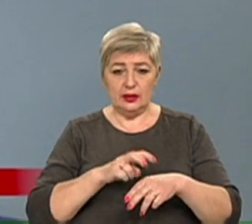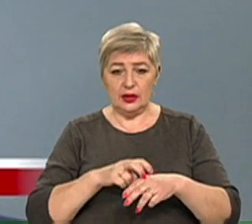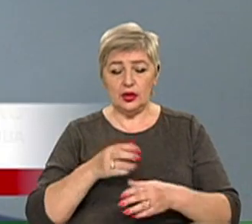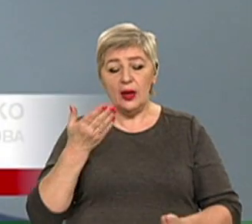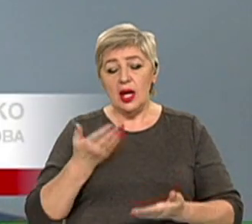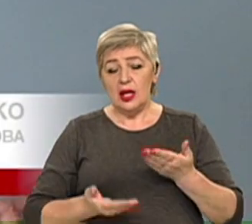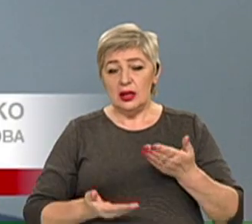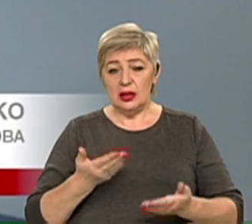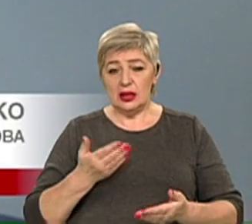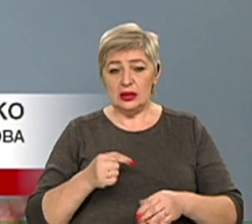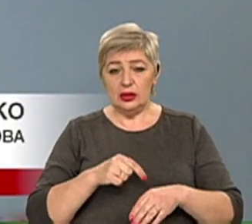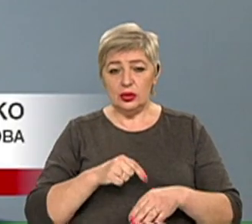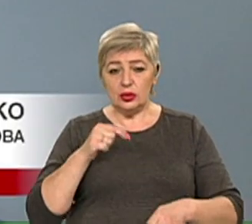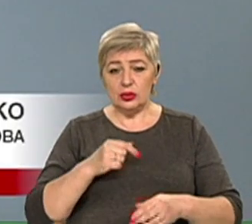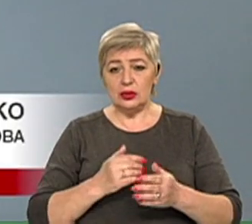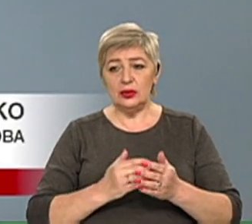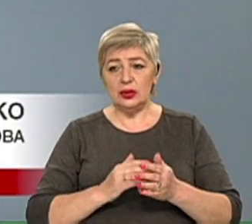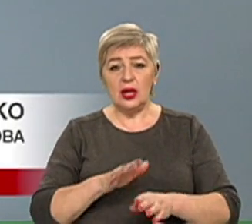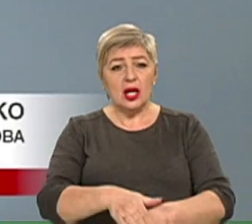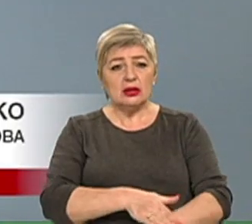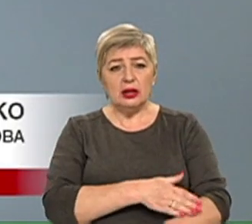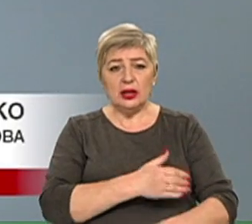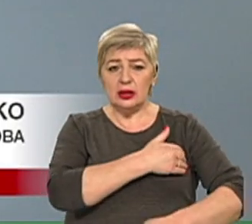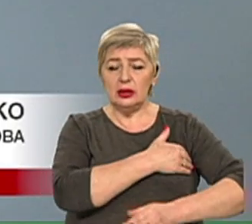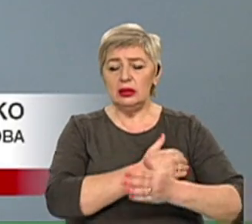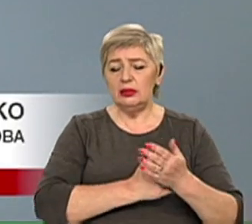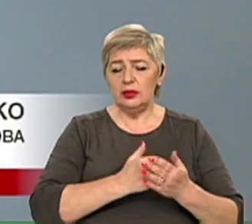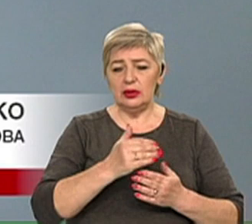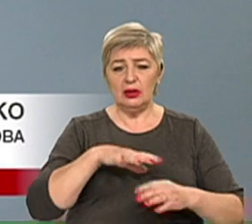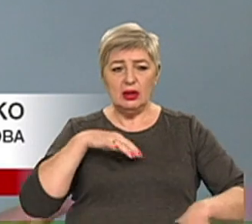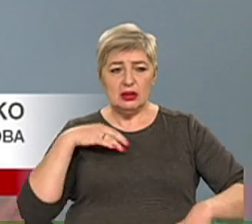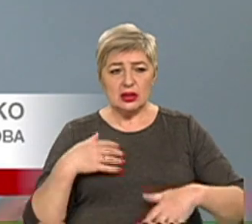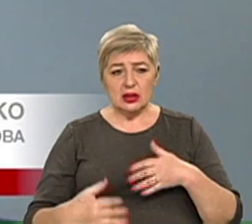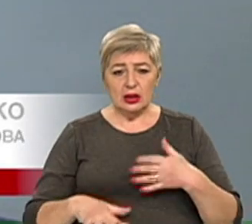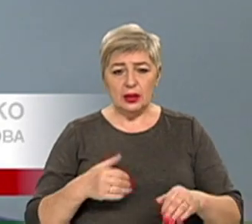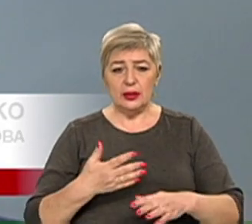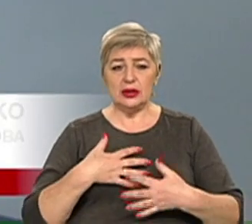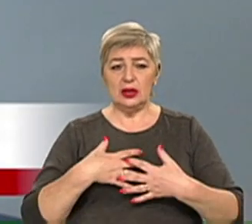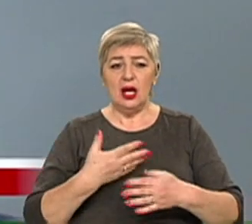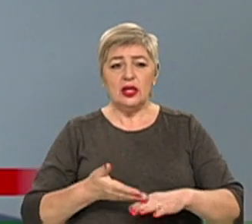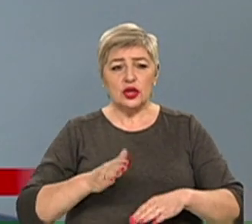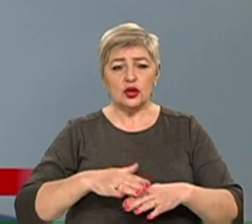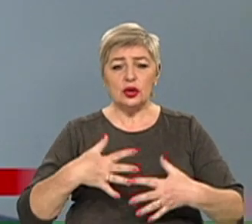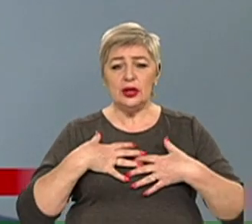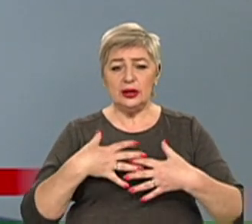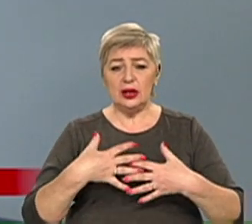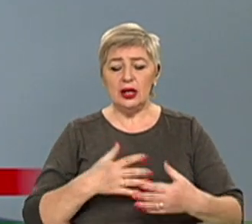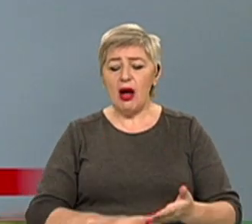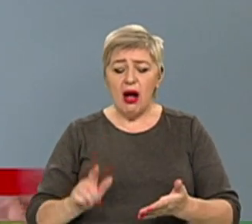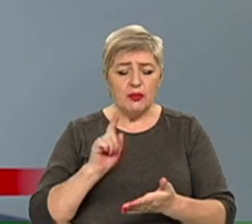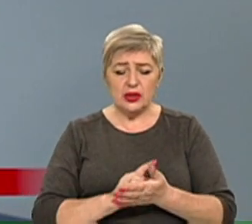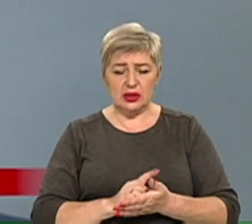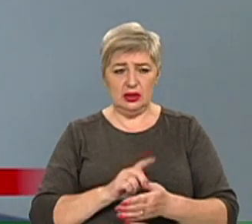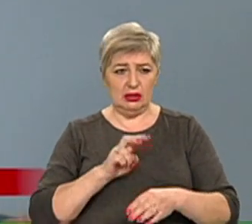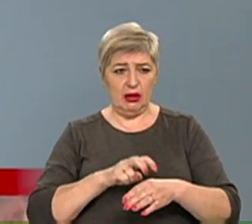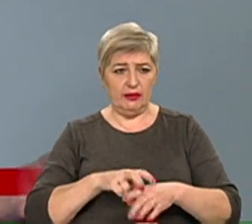вони відчувають длительний підйом температури, слабкість, тяжелое дыхание, обязательно к врачам.